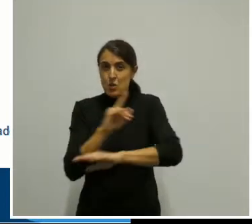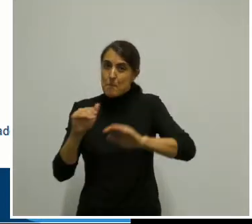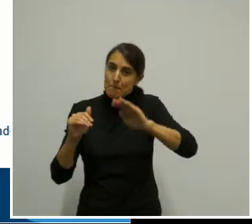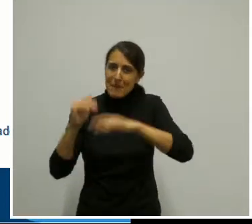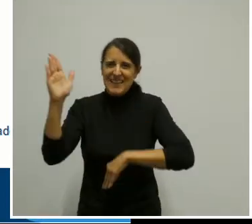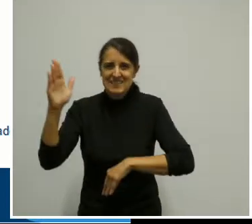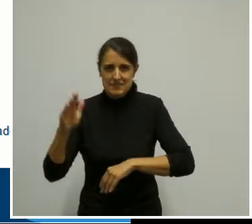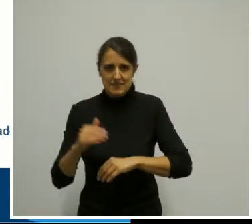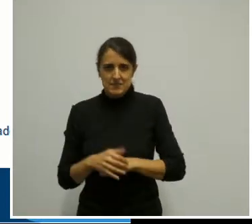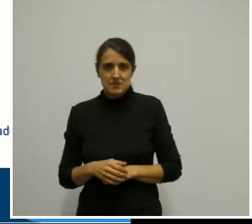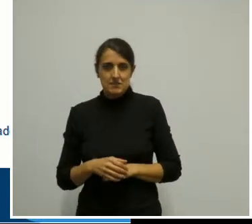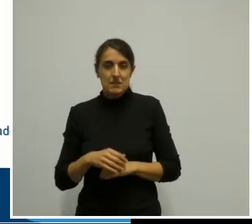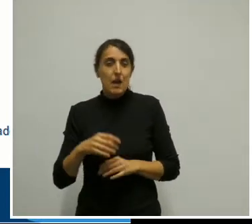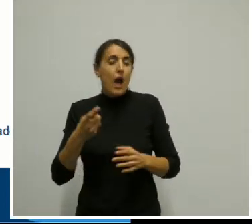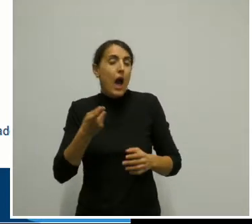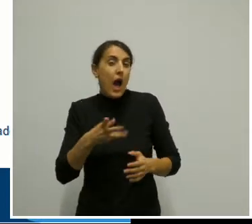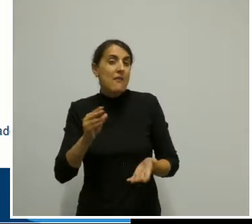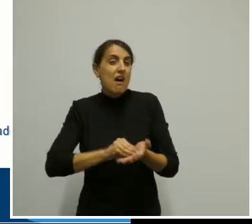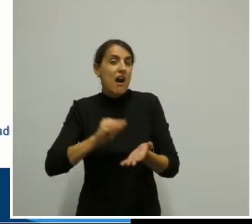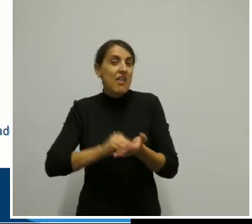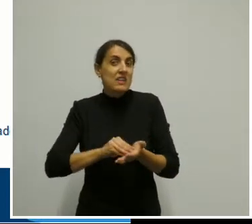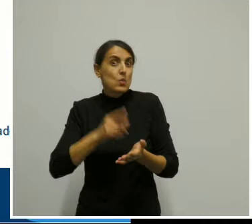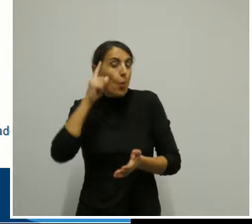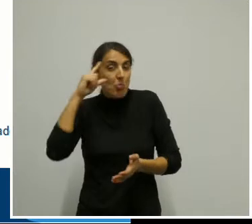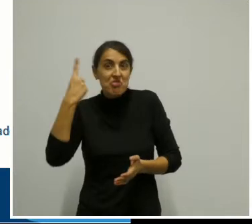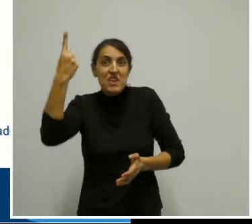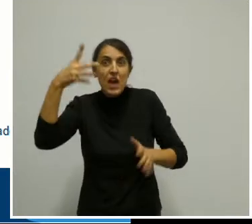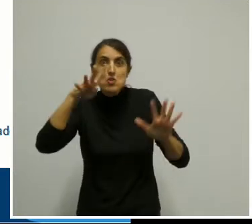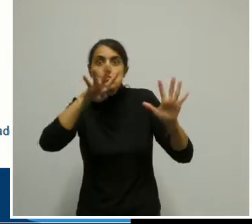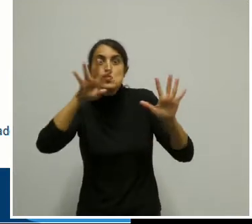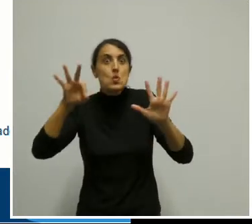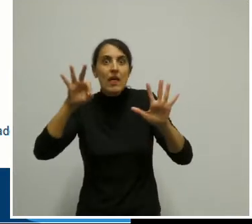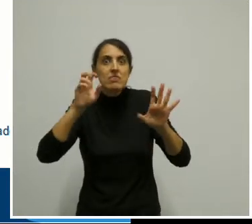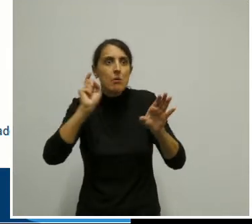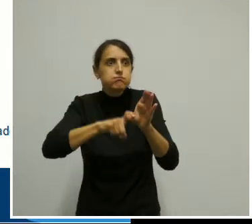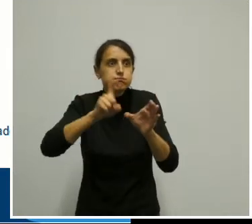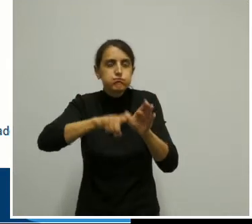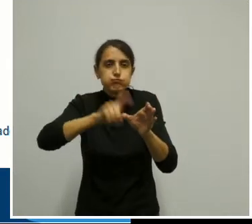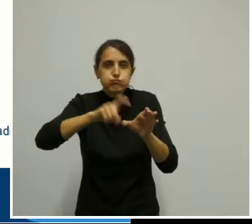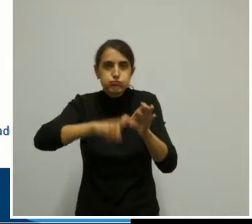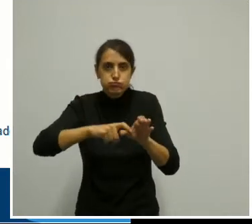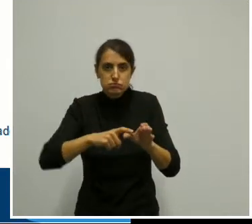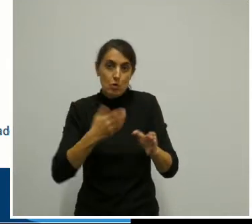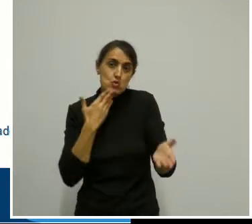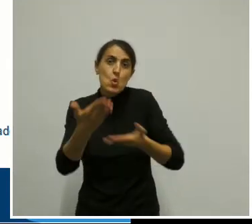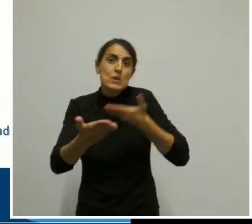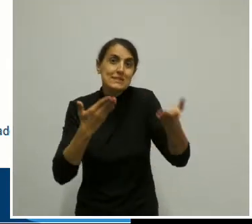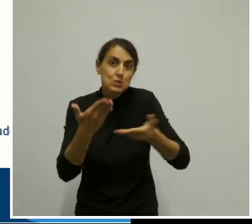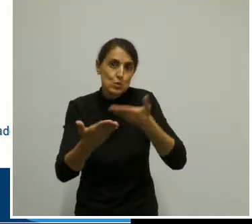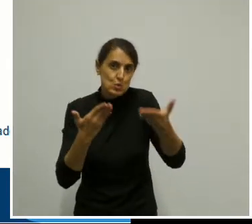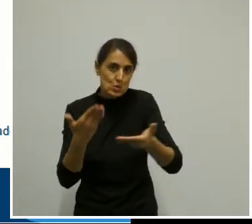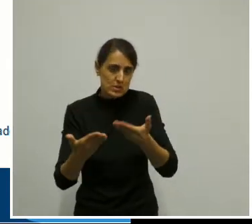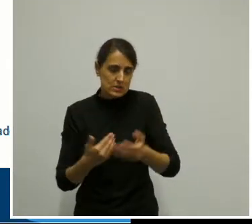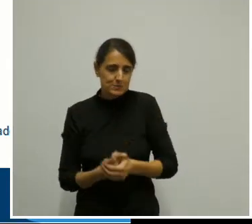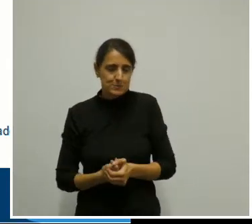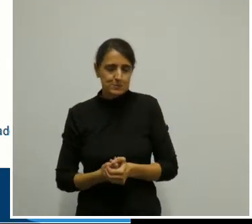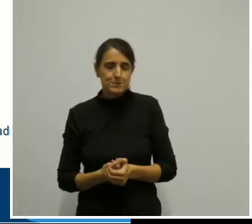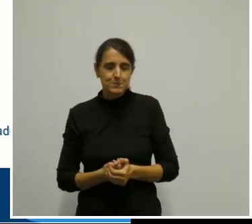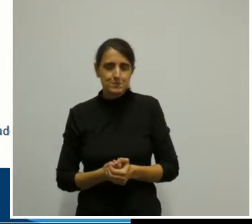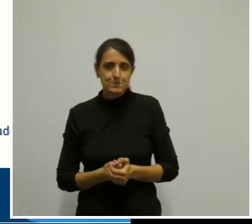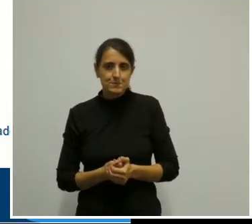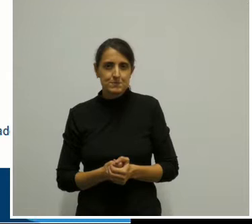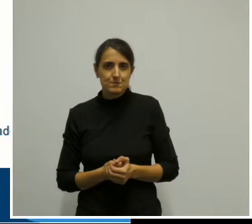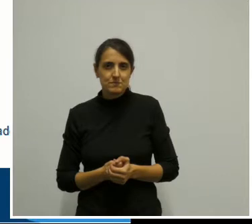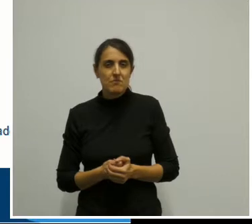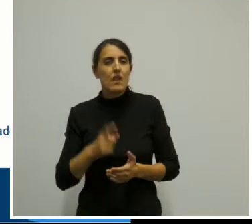90 sol·licituds de plaça escolar. Sí. Clar, també